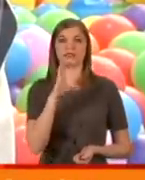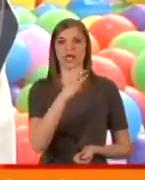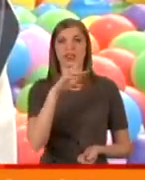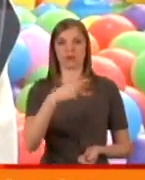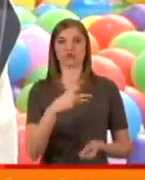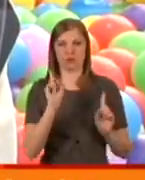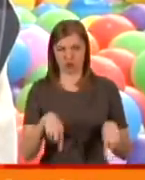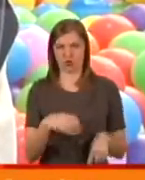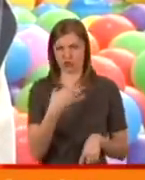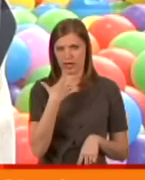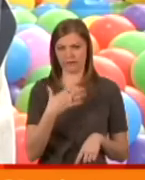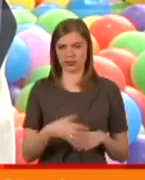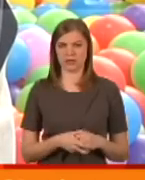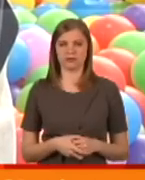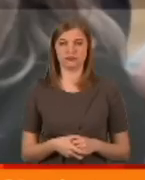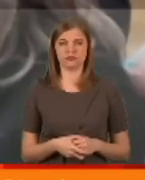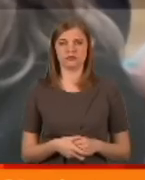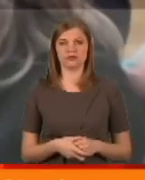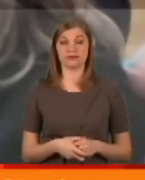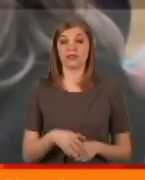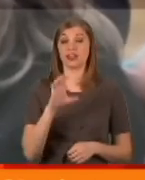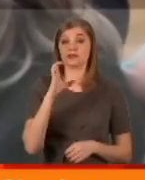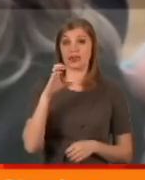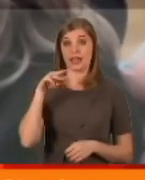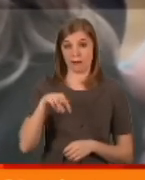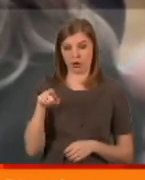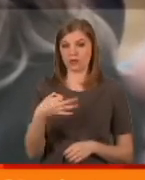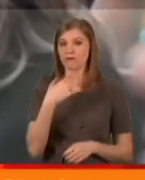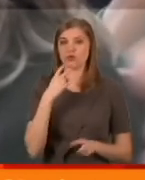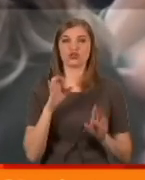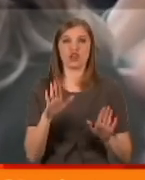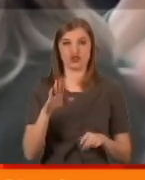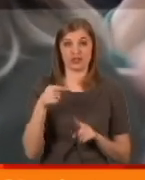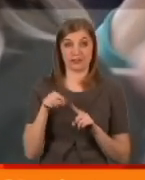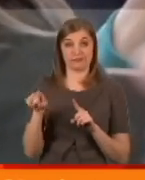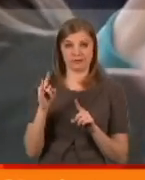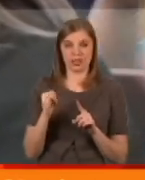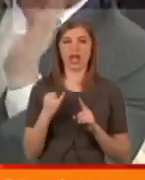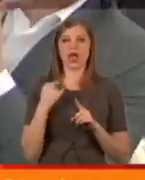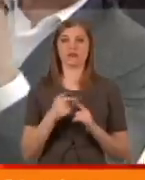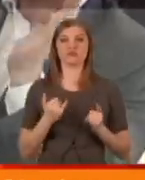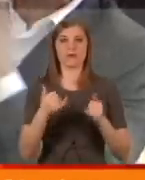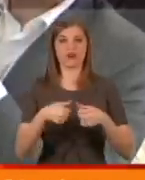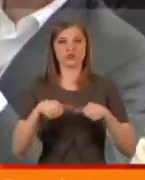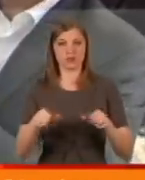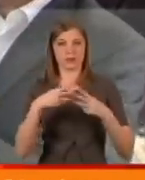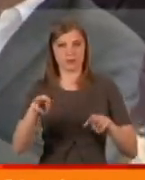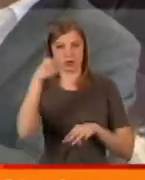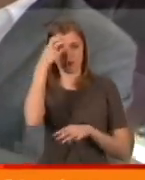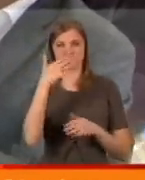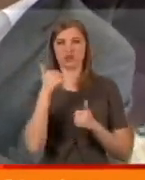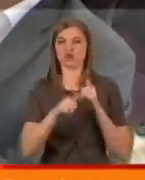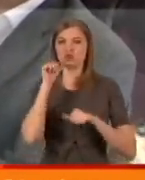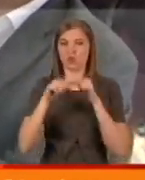Миколаївна тоже нравиться в принципе как лучшела в нас сподобалася не тільки богданчикові а й поважній комісії міносвіти яка